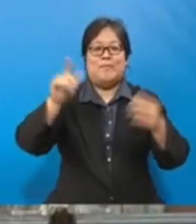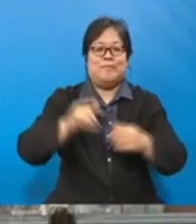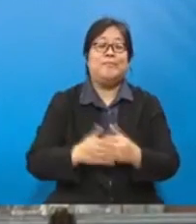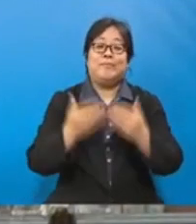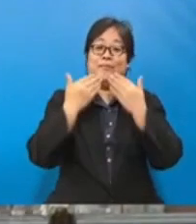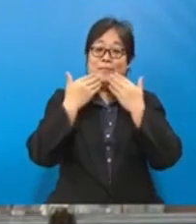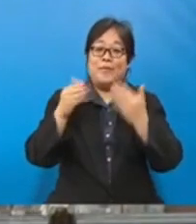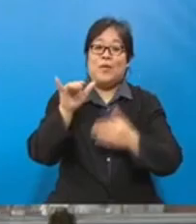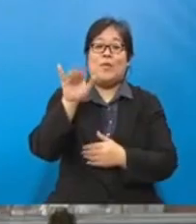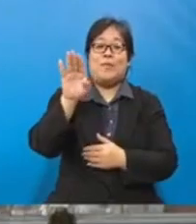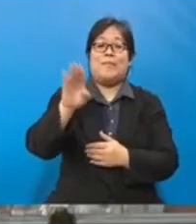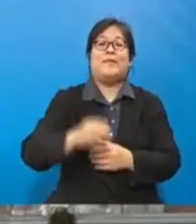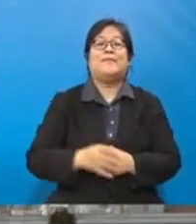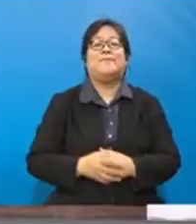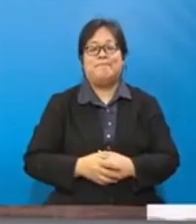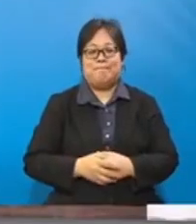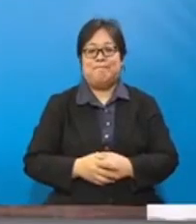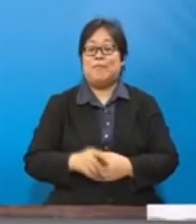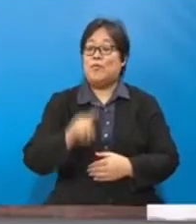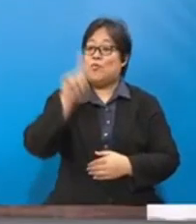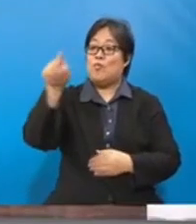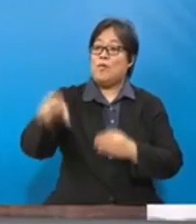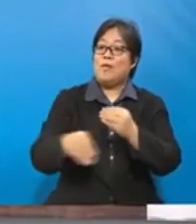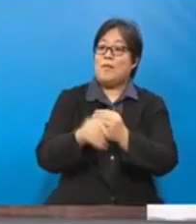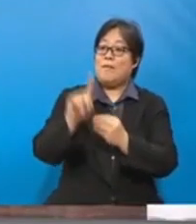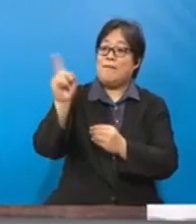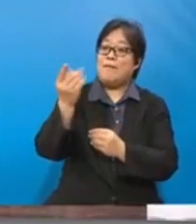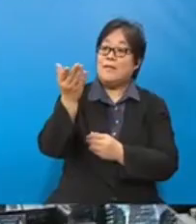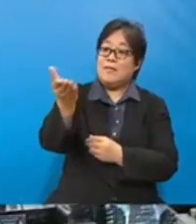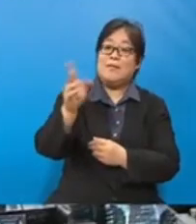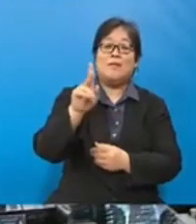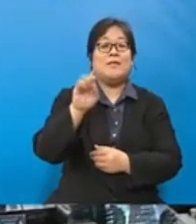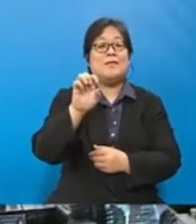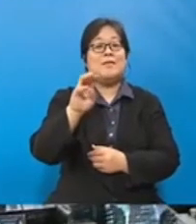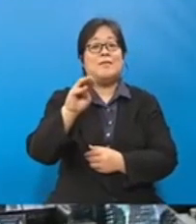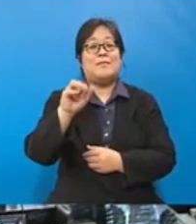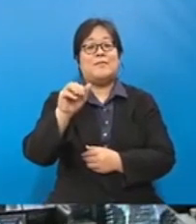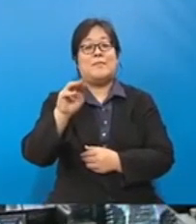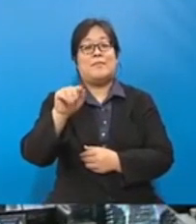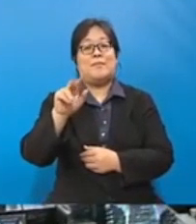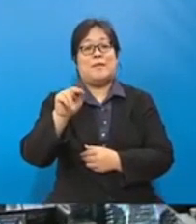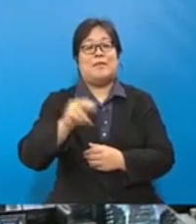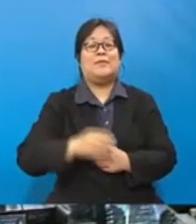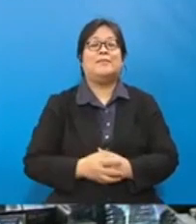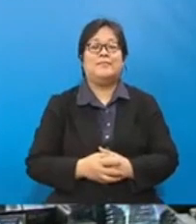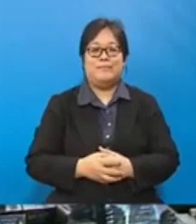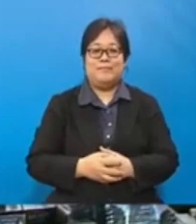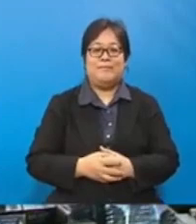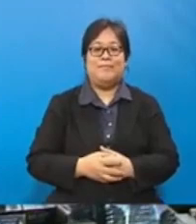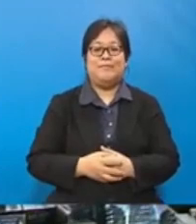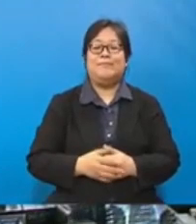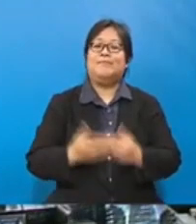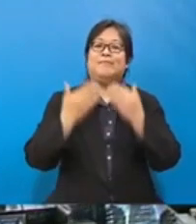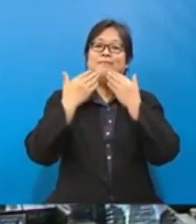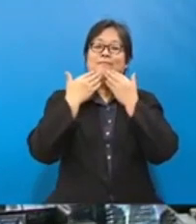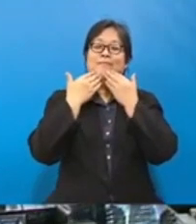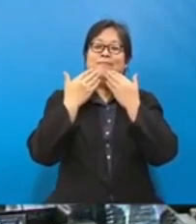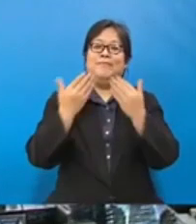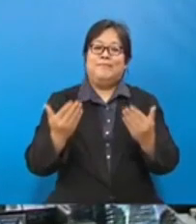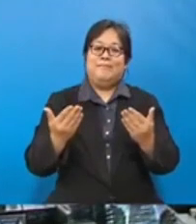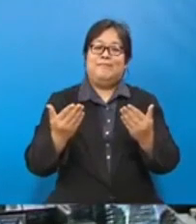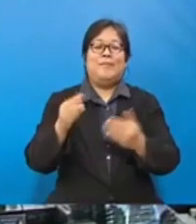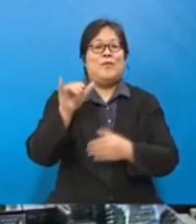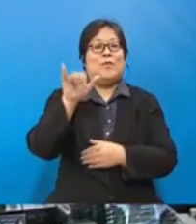Tim kasih yang soalan tambahan utama Vilia Kemaren lu kasih ke